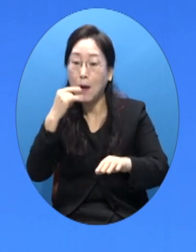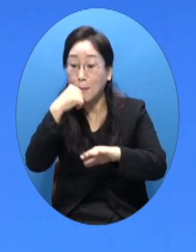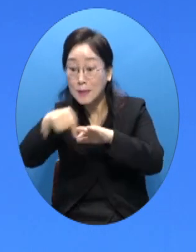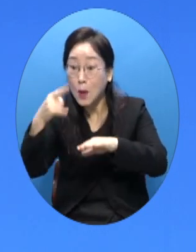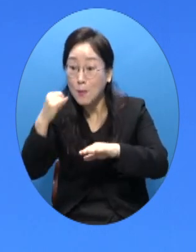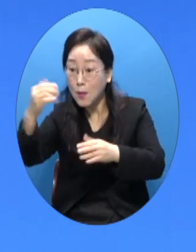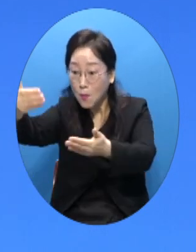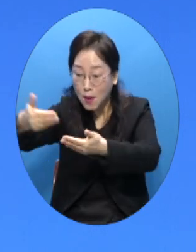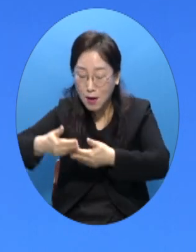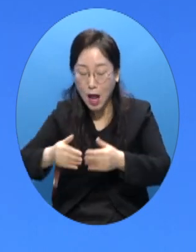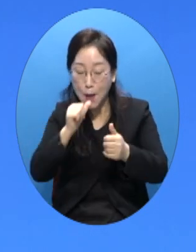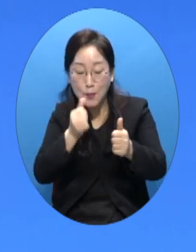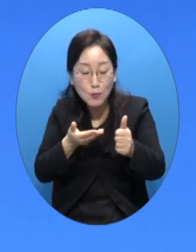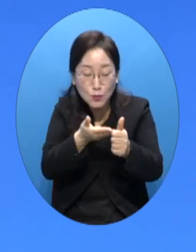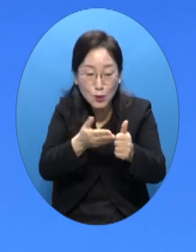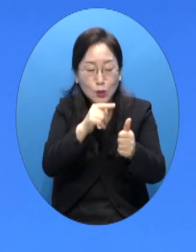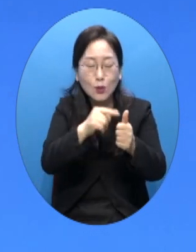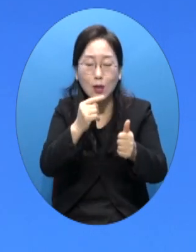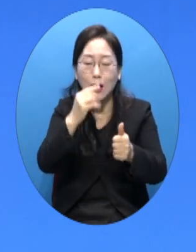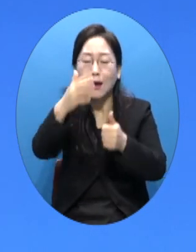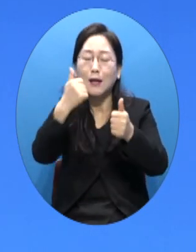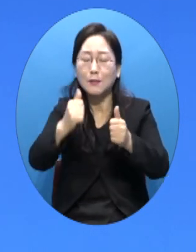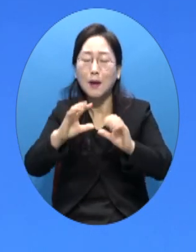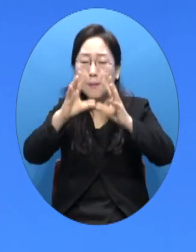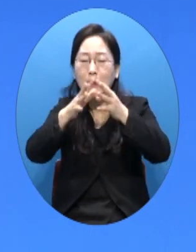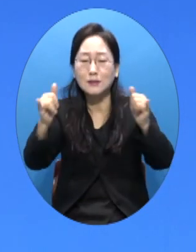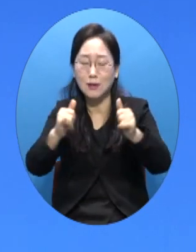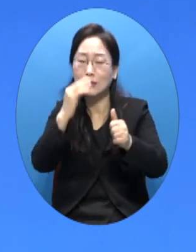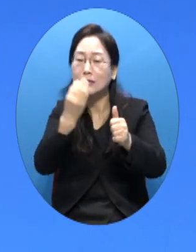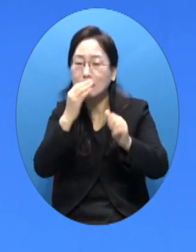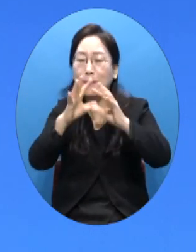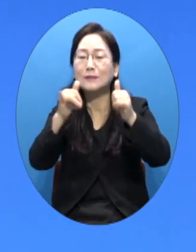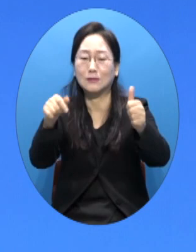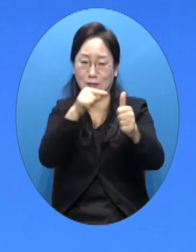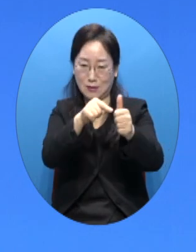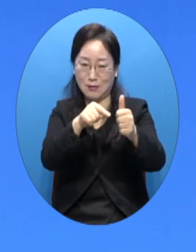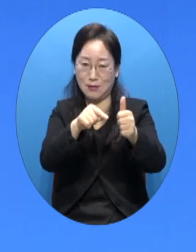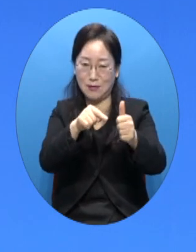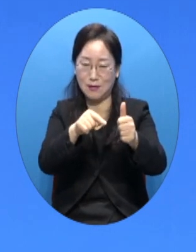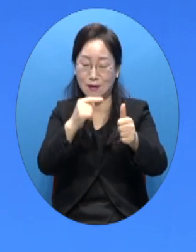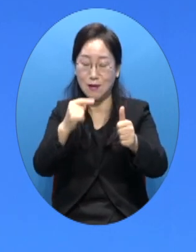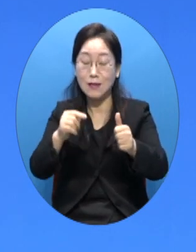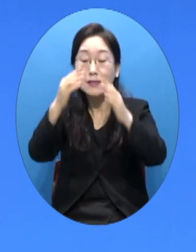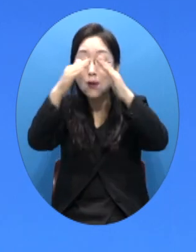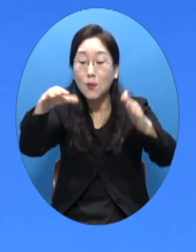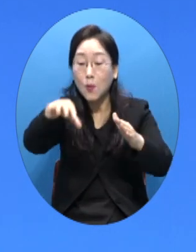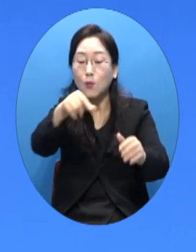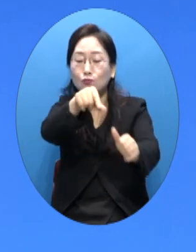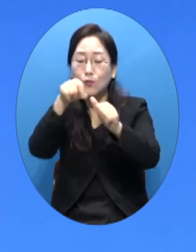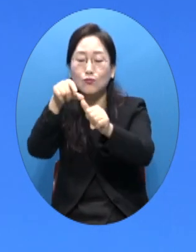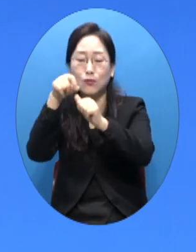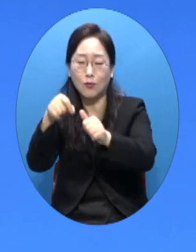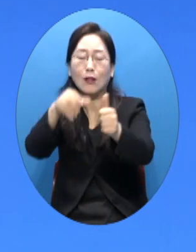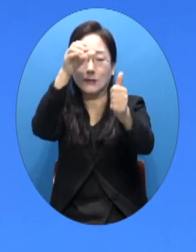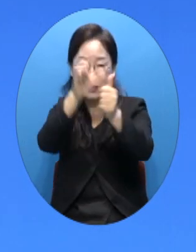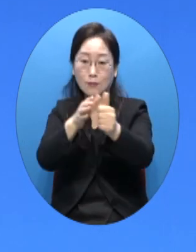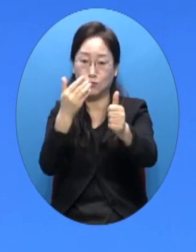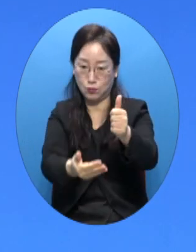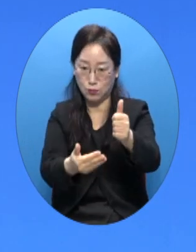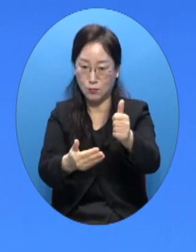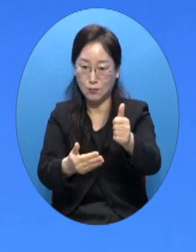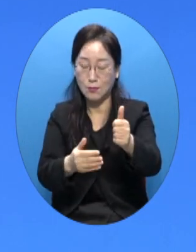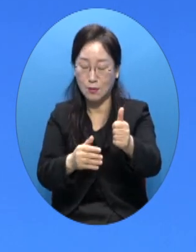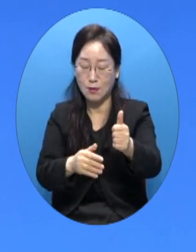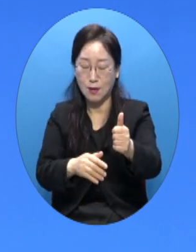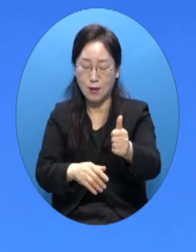사람이다 너는 하나님 백성 이스라엘 사람이다 너는 이스라엘 백성을이 애굽에서 구원해 내야 된다 그 말 듣고